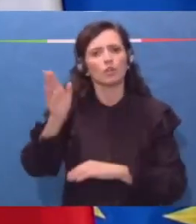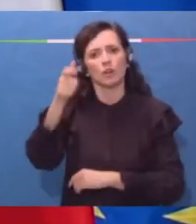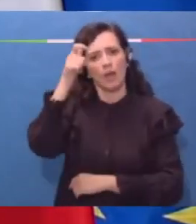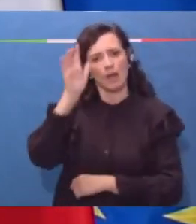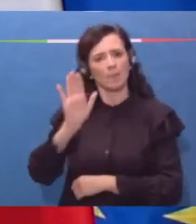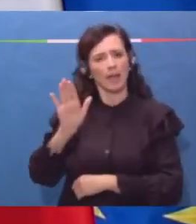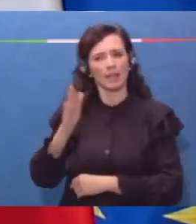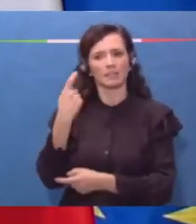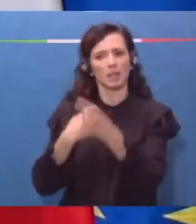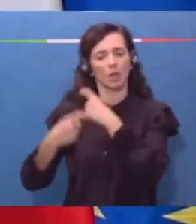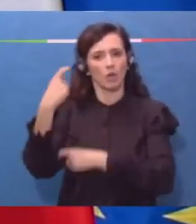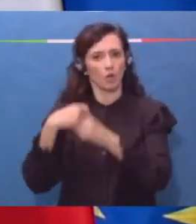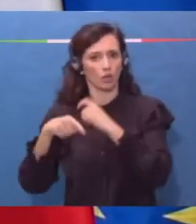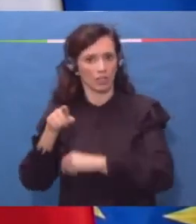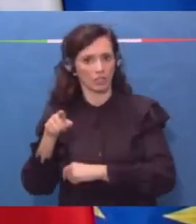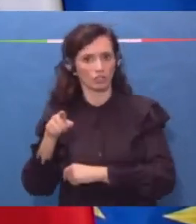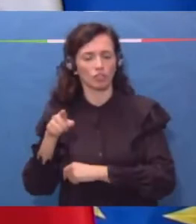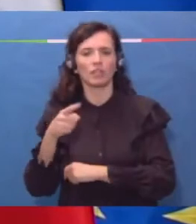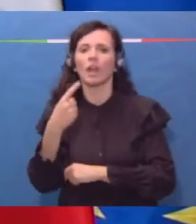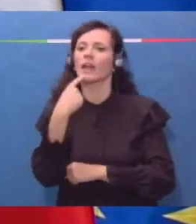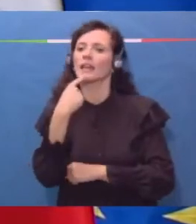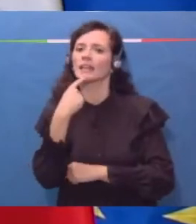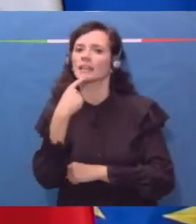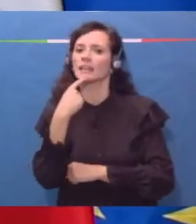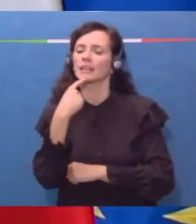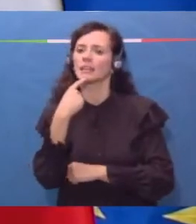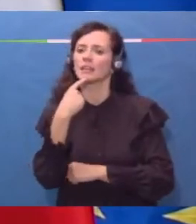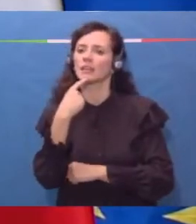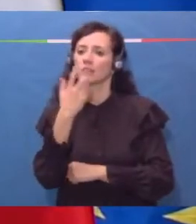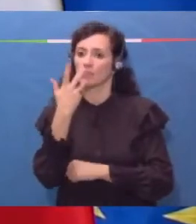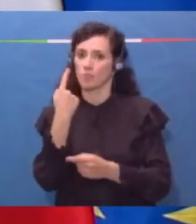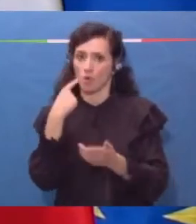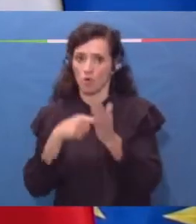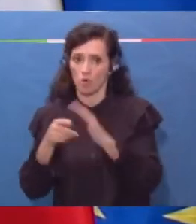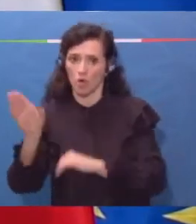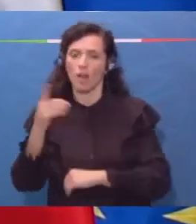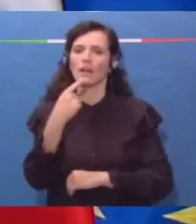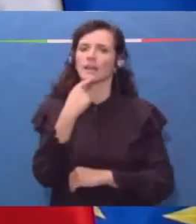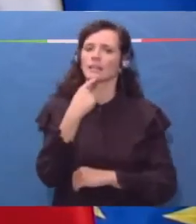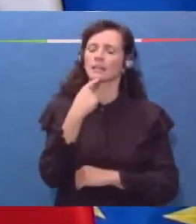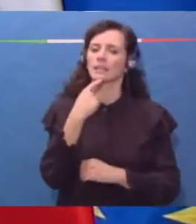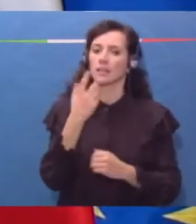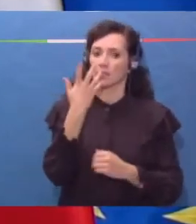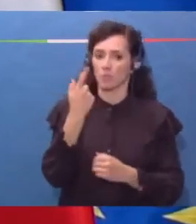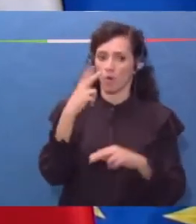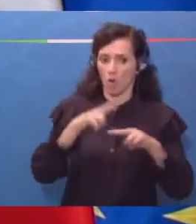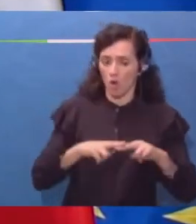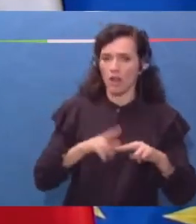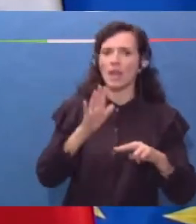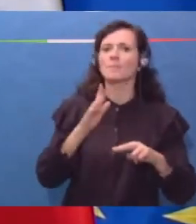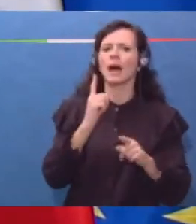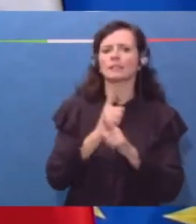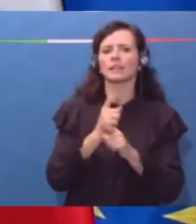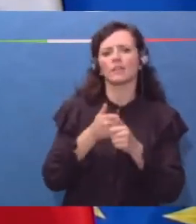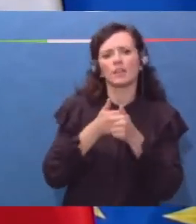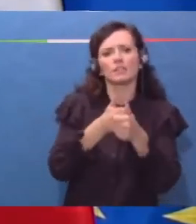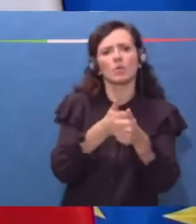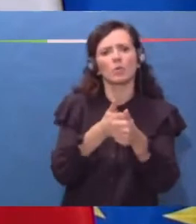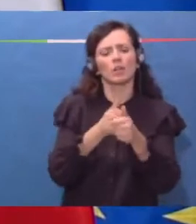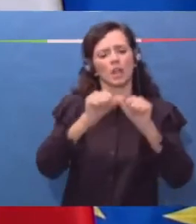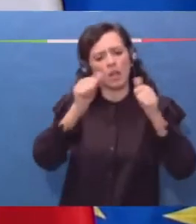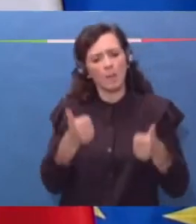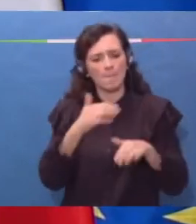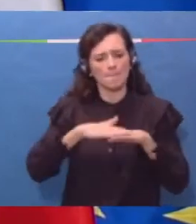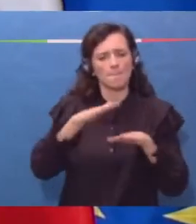che hanno vocazione a rimanere sui nostri territori. Questo deve avvenire in modo umano, ma anche con